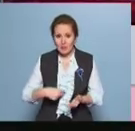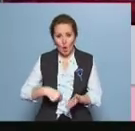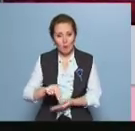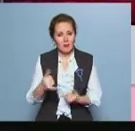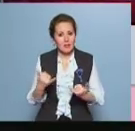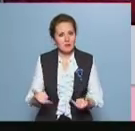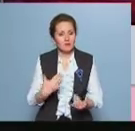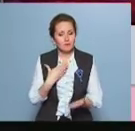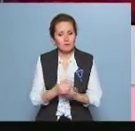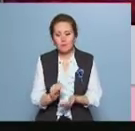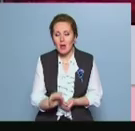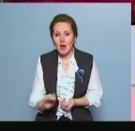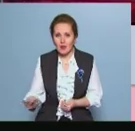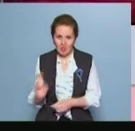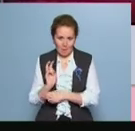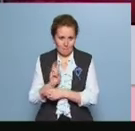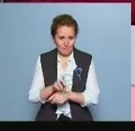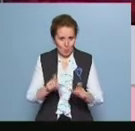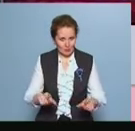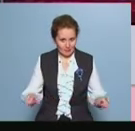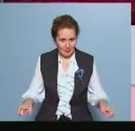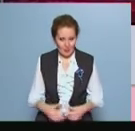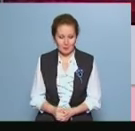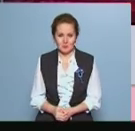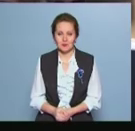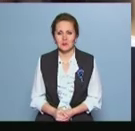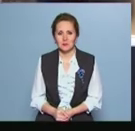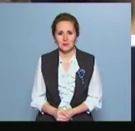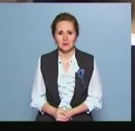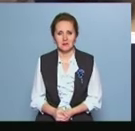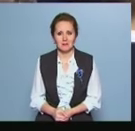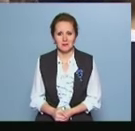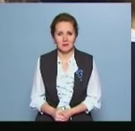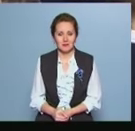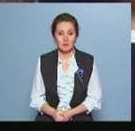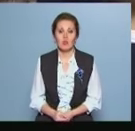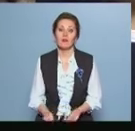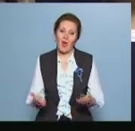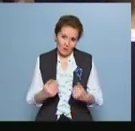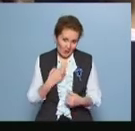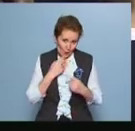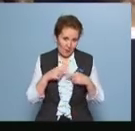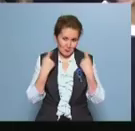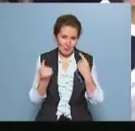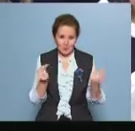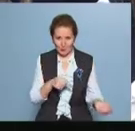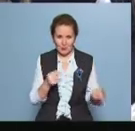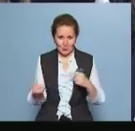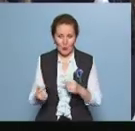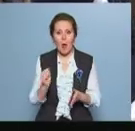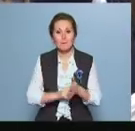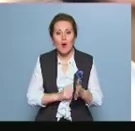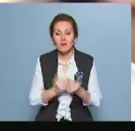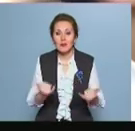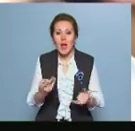маленьких посетителей. Подробности у Оксаны Худяковой. Давайте улыбнемся друг другу. Поводов для улыбок